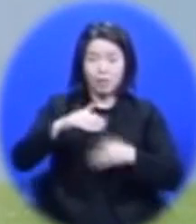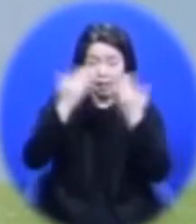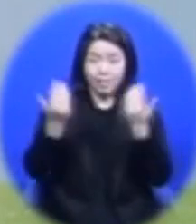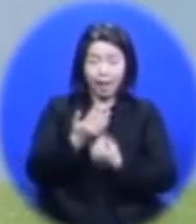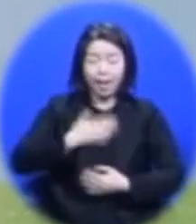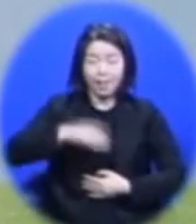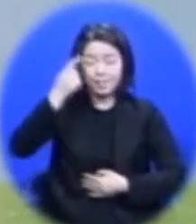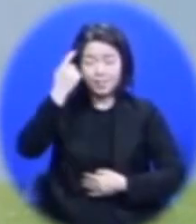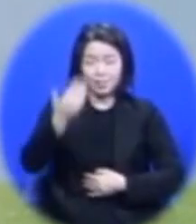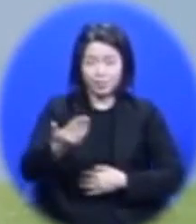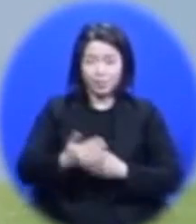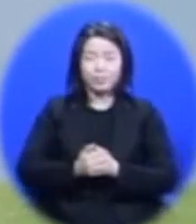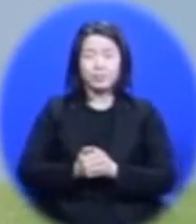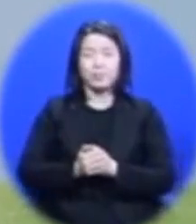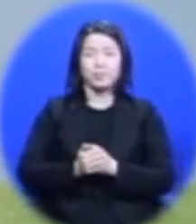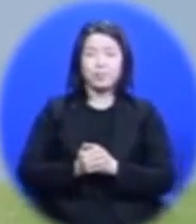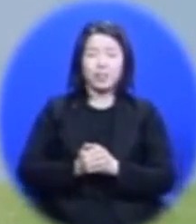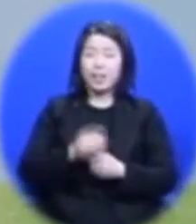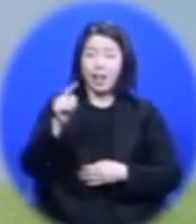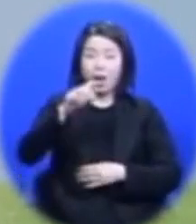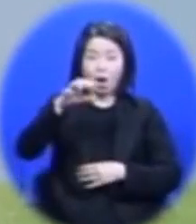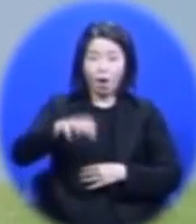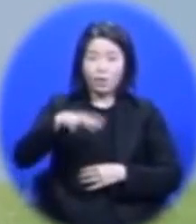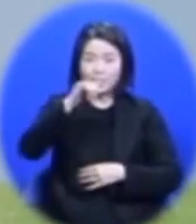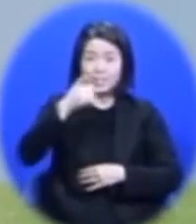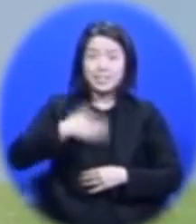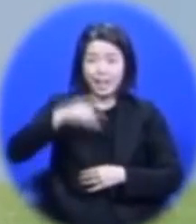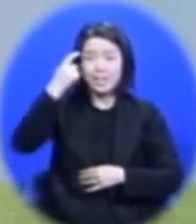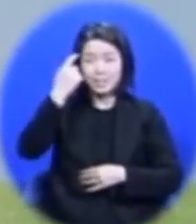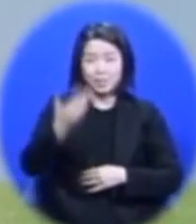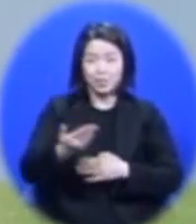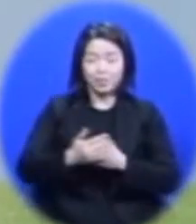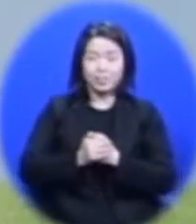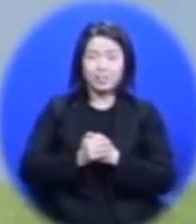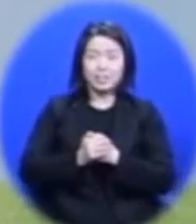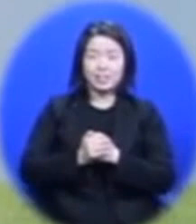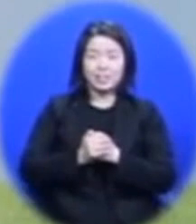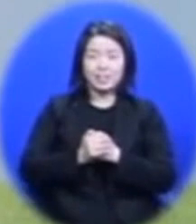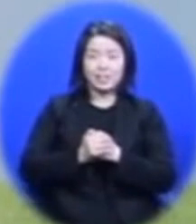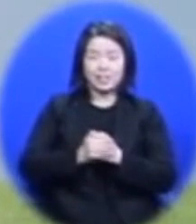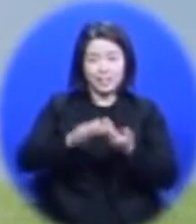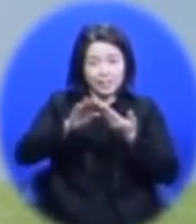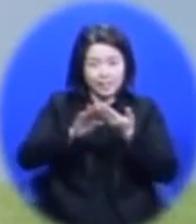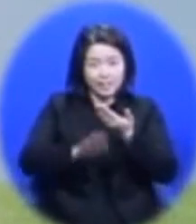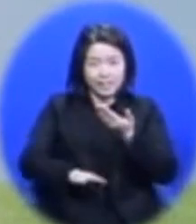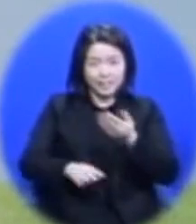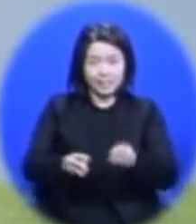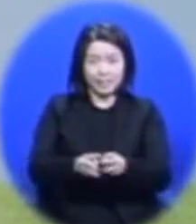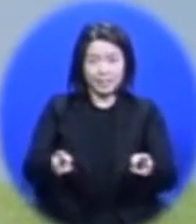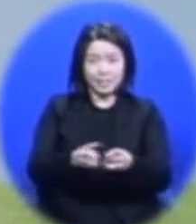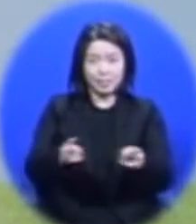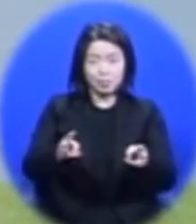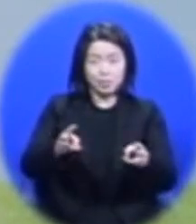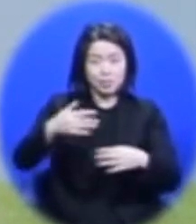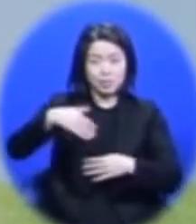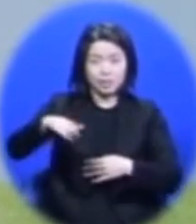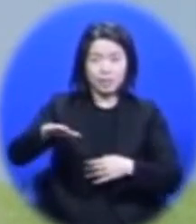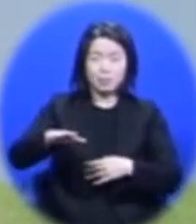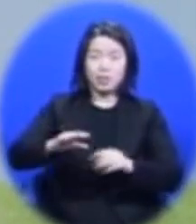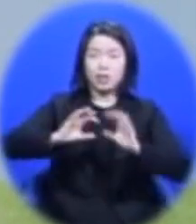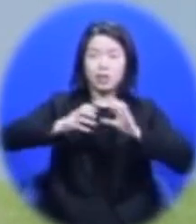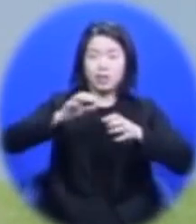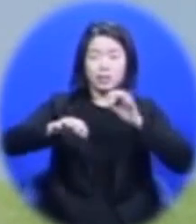아시죠? 어디 있는지도 아시죠? 지하 3층에 나가시다 보면 열방기도센터가